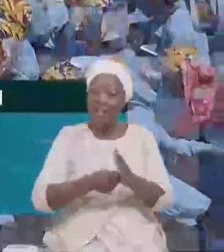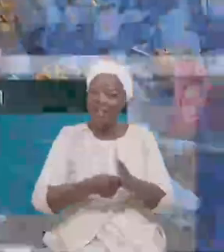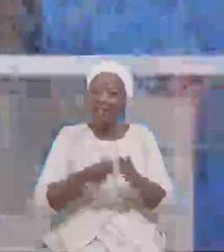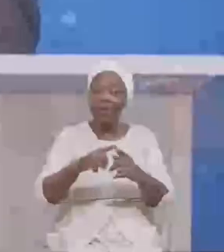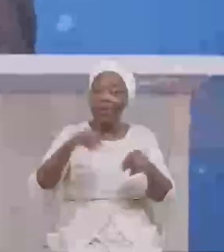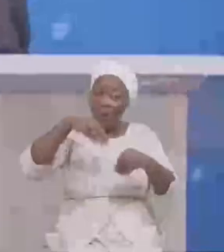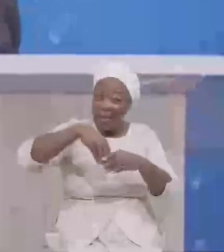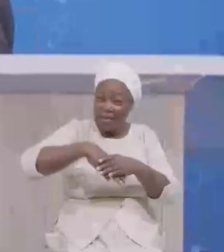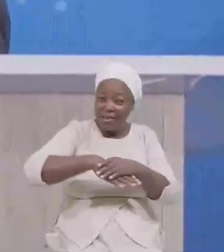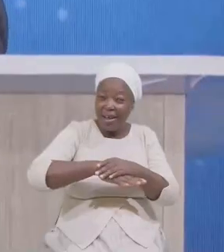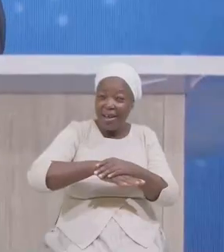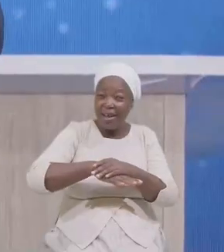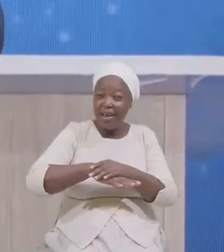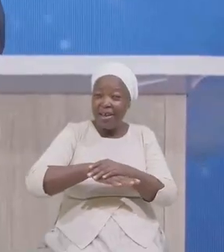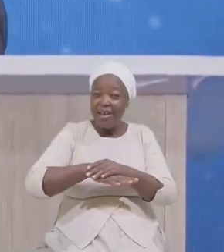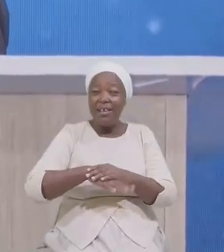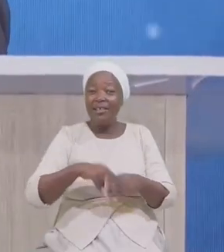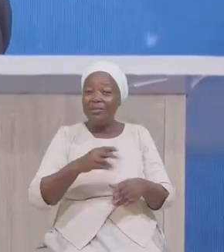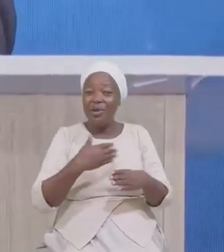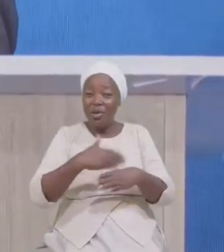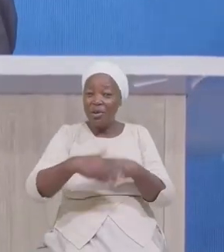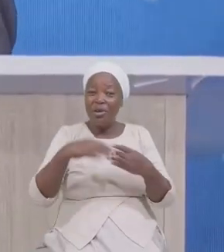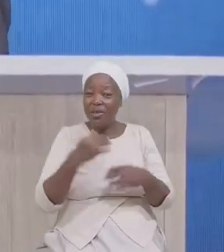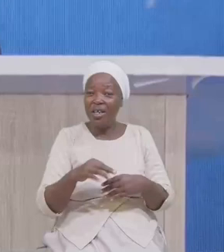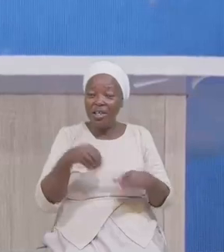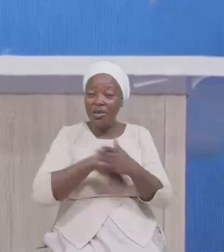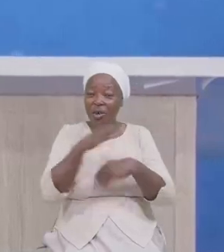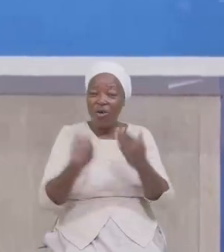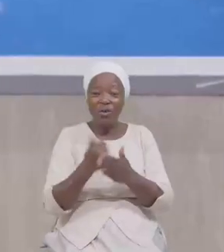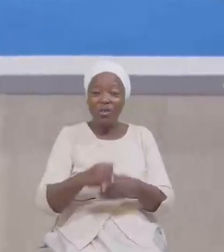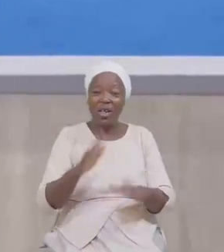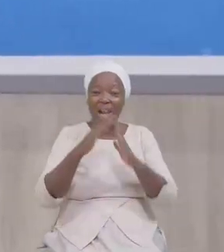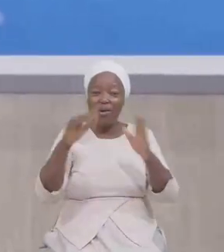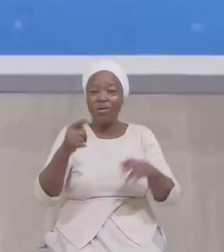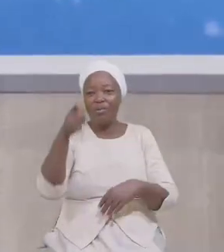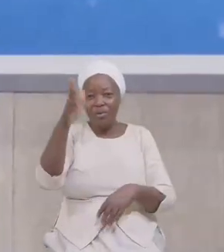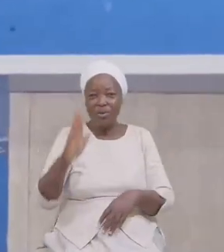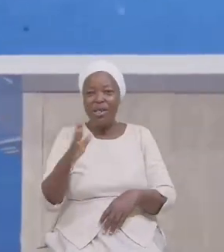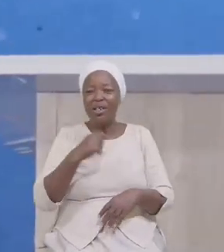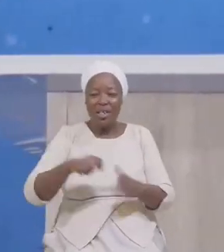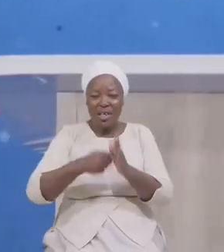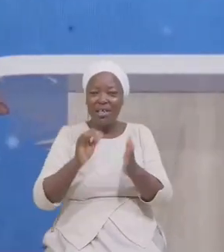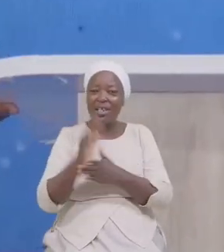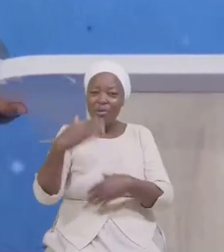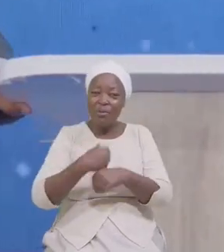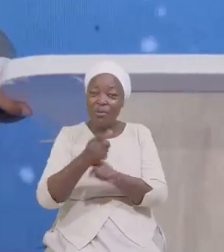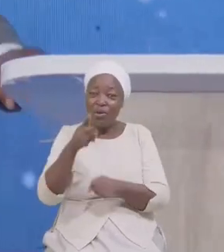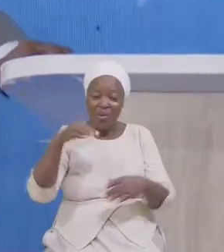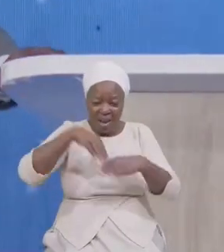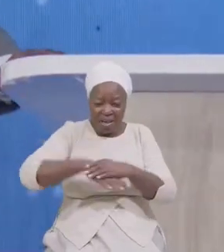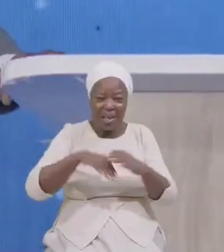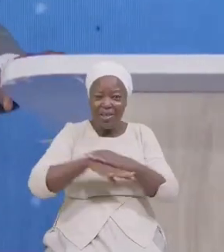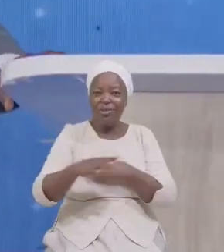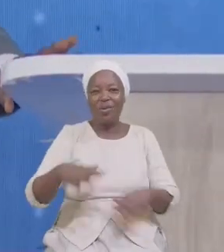entrer dans tous les sanctuaires de Dieu, dans toutes les provisions de Dieu. La clé qui te permet d'entrer dans la